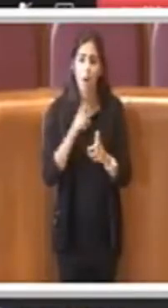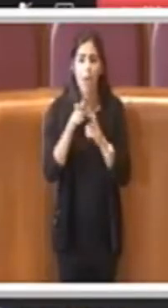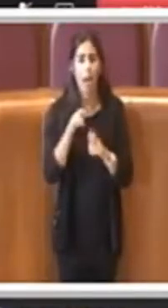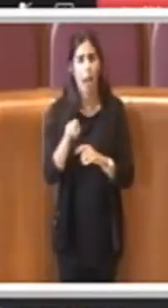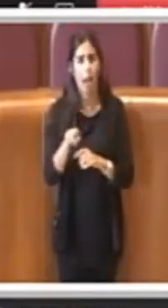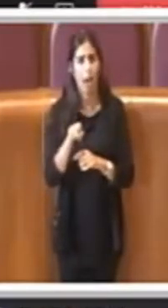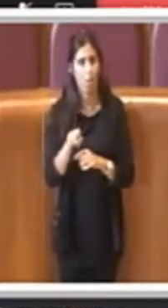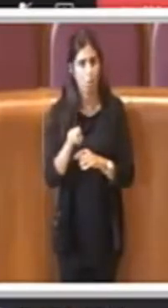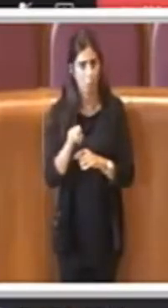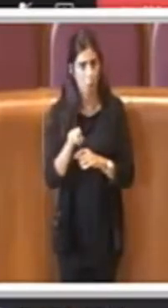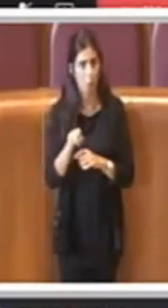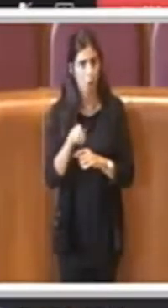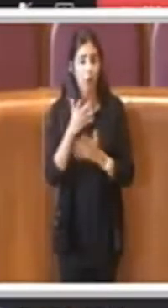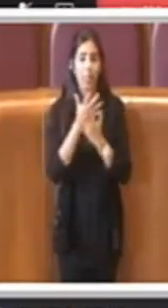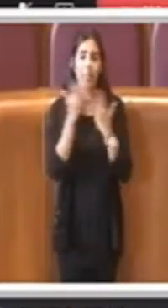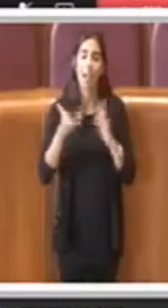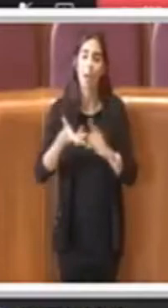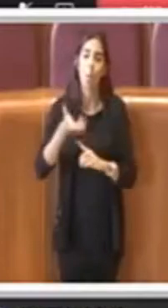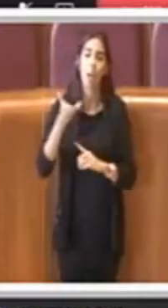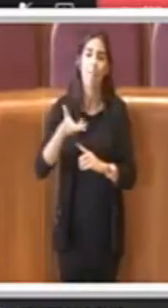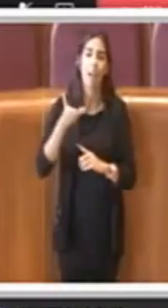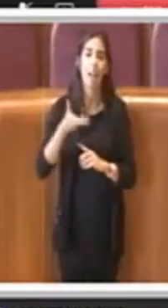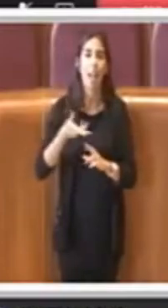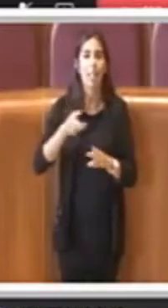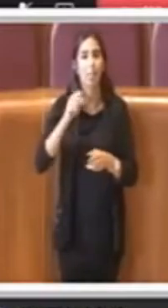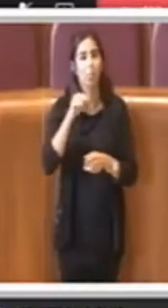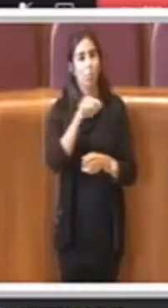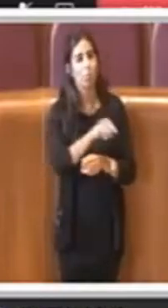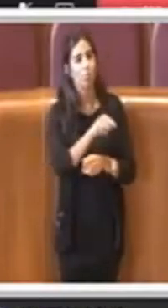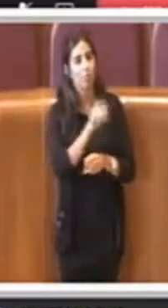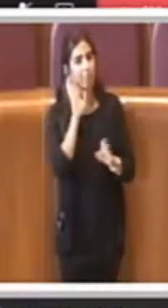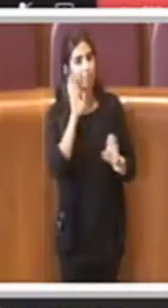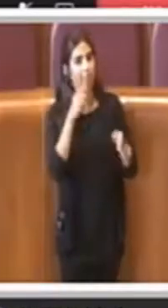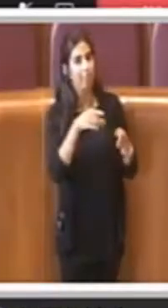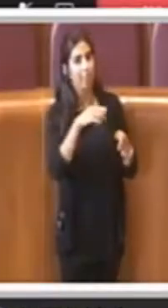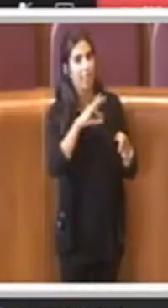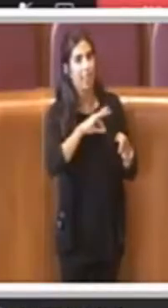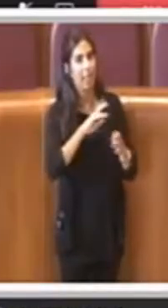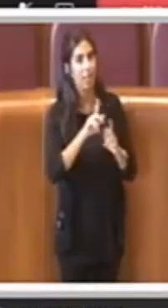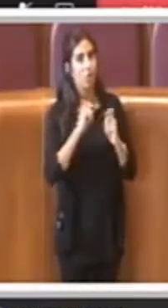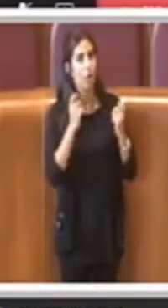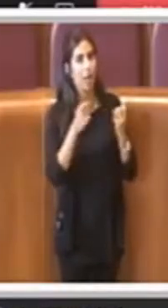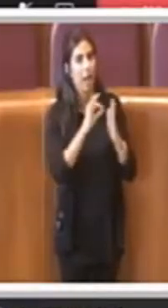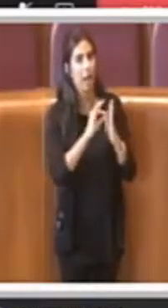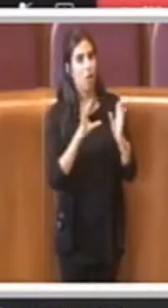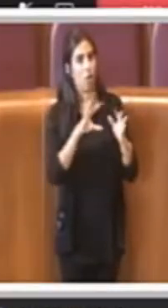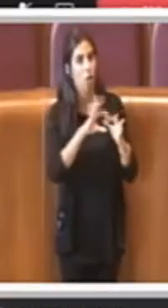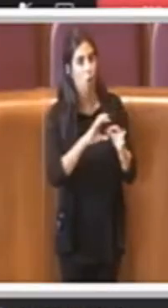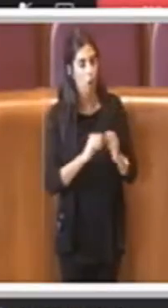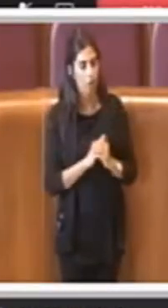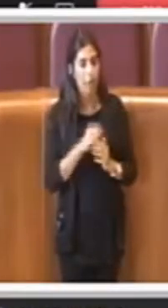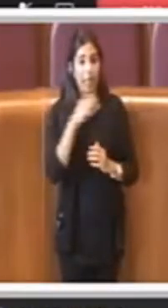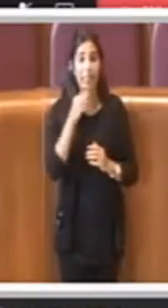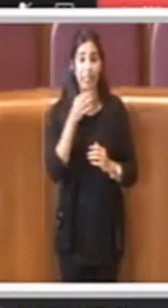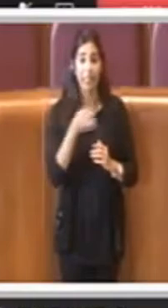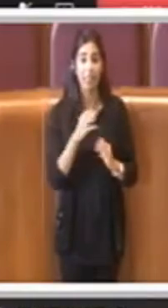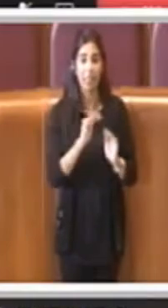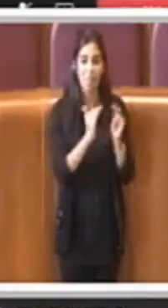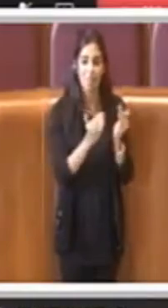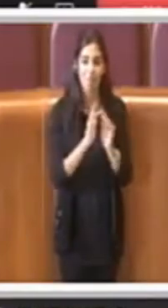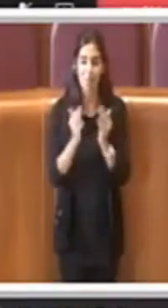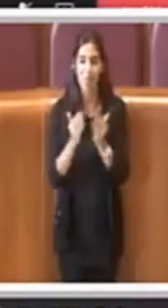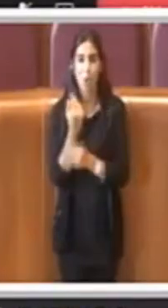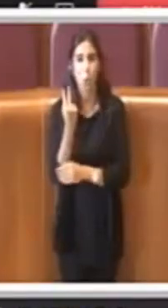punto di vista, una prevalenza a quello che è l'interesse generale rappresentato dalla norma. Quindi, tra due mondi che sono da